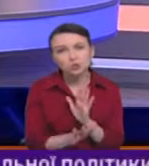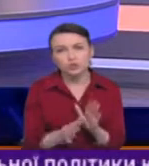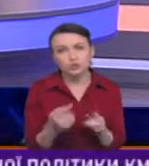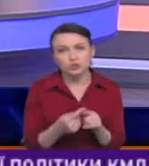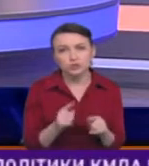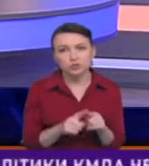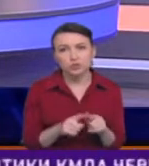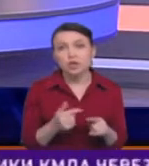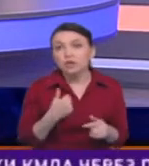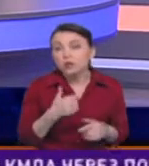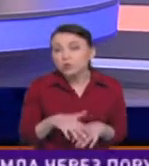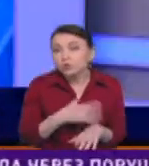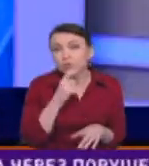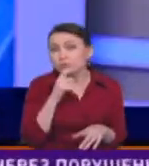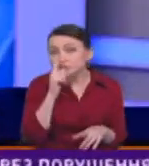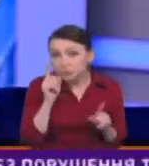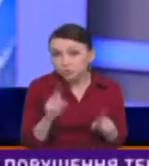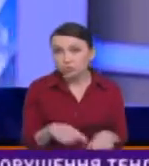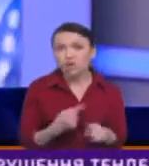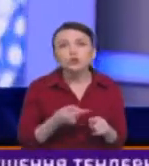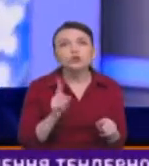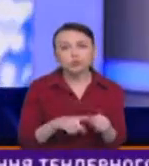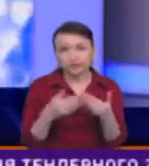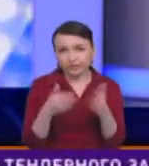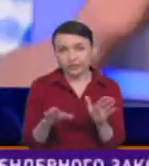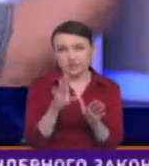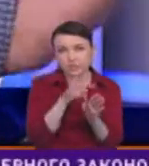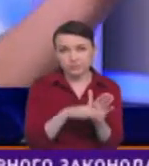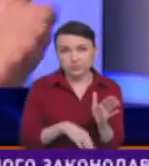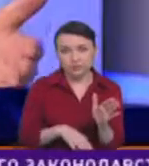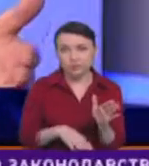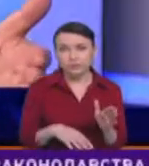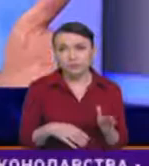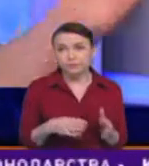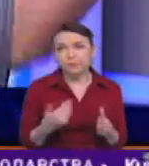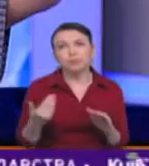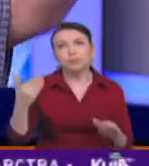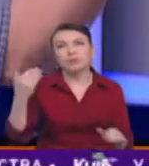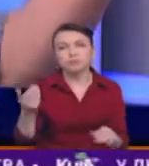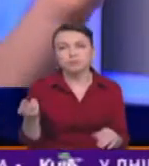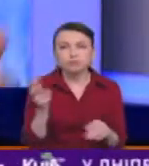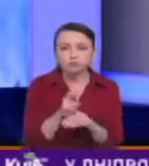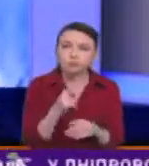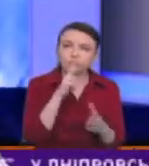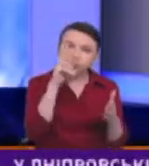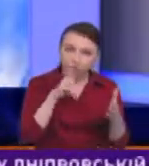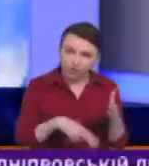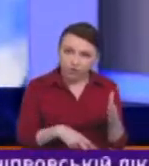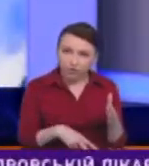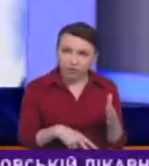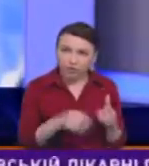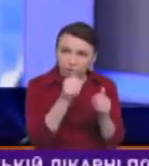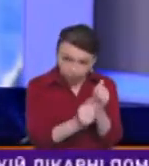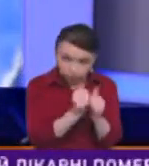Навіть мені не було довго зрозуміло. Я говорю, а що таке відкритий список? Прийшли, ну, попередні, прийшли, прочитали. Ви прочитали